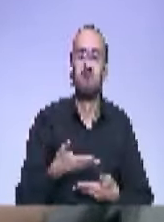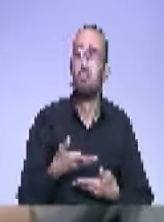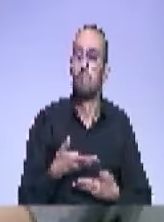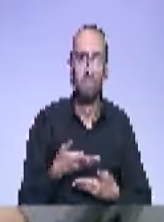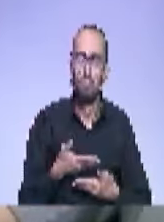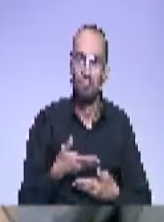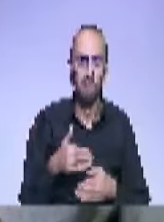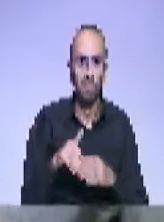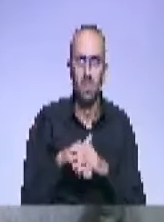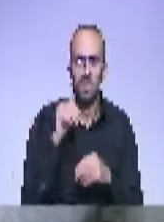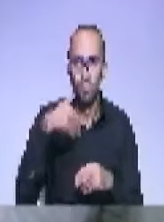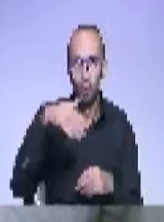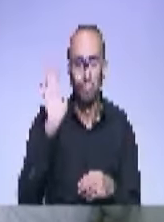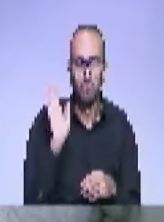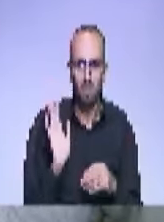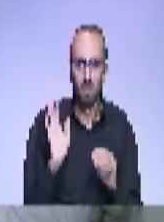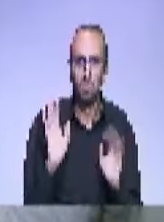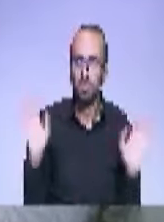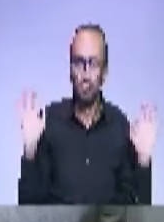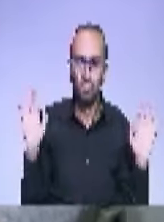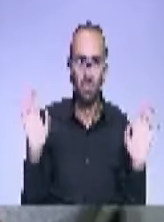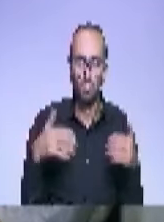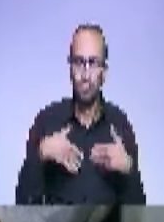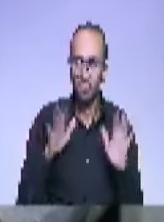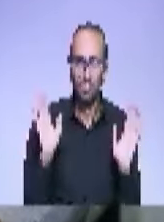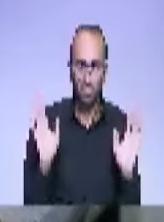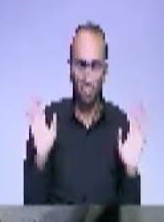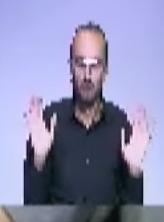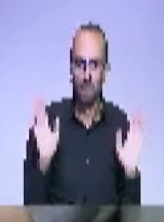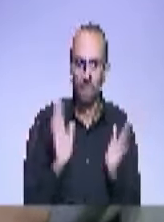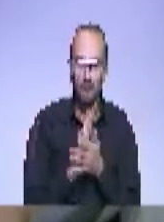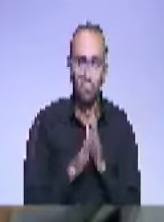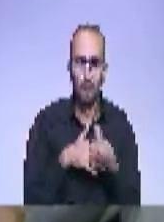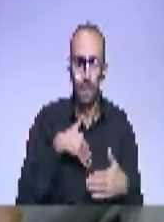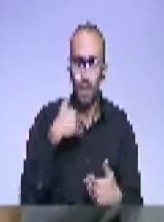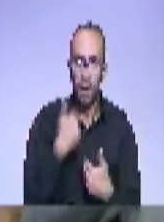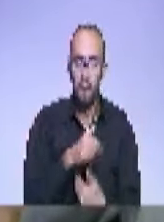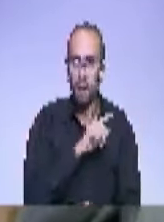لو مش كده سيبيه هو يمشي في الاجراءات، صح يا سيدنا؟ اه. خشي المحاكم خالص، ما تخشيش انت المحاكم.